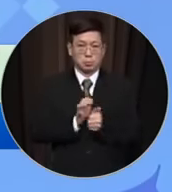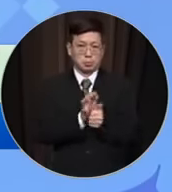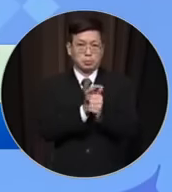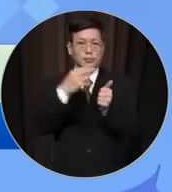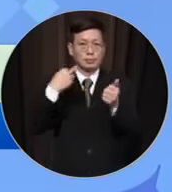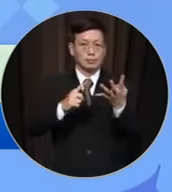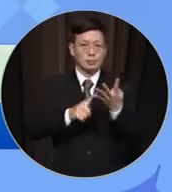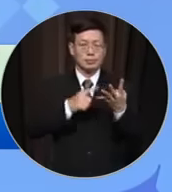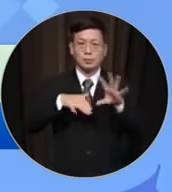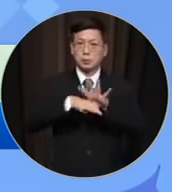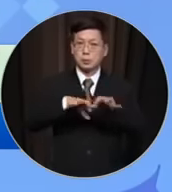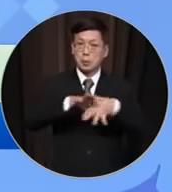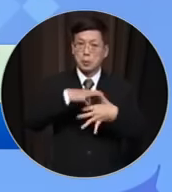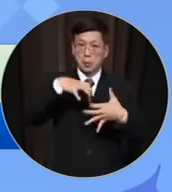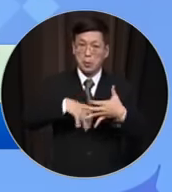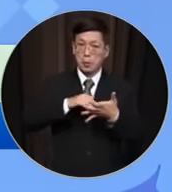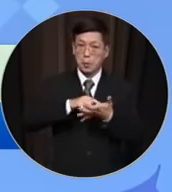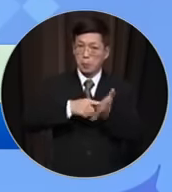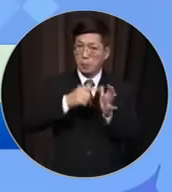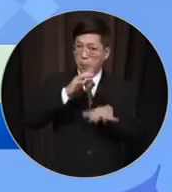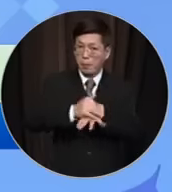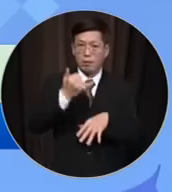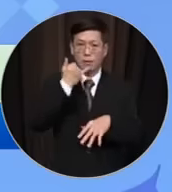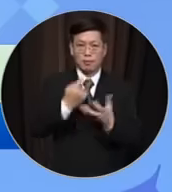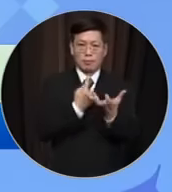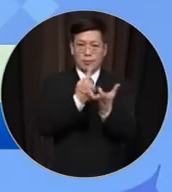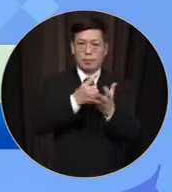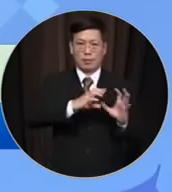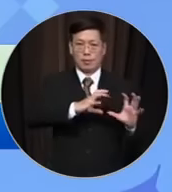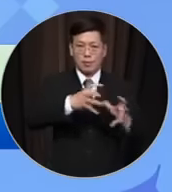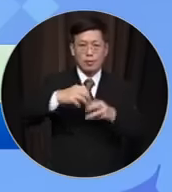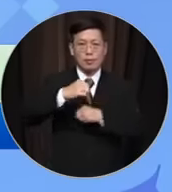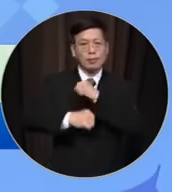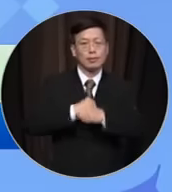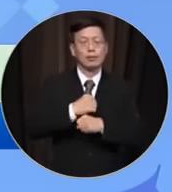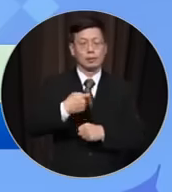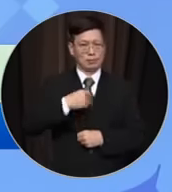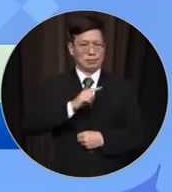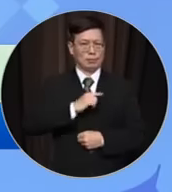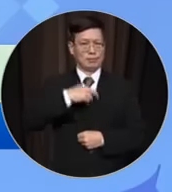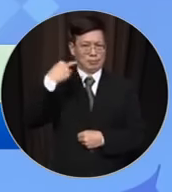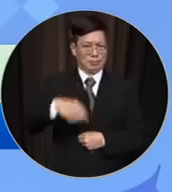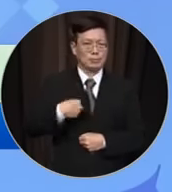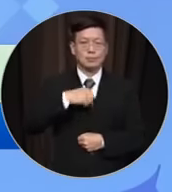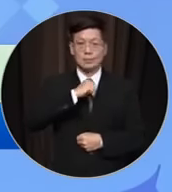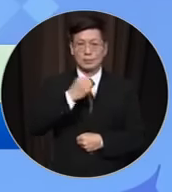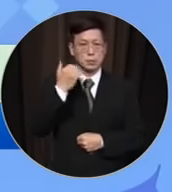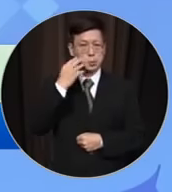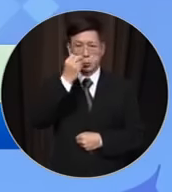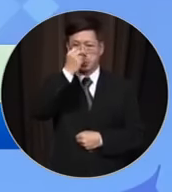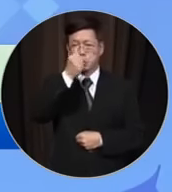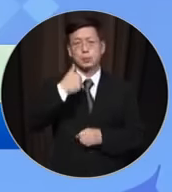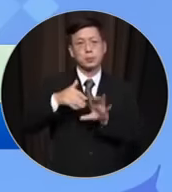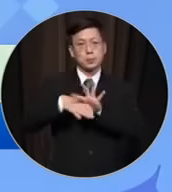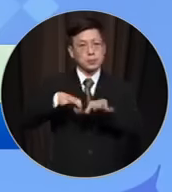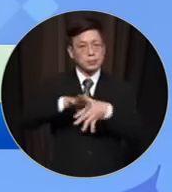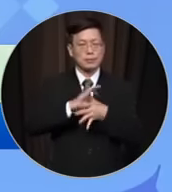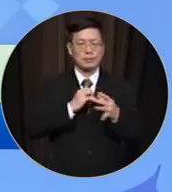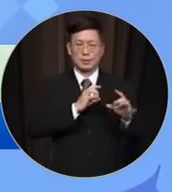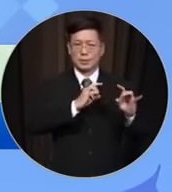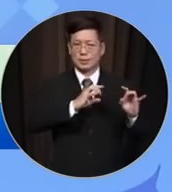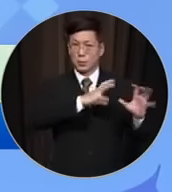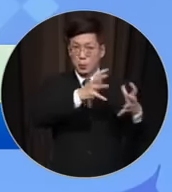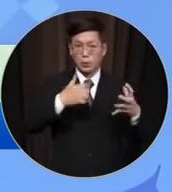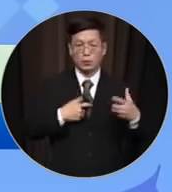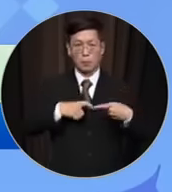善用文化软实力重返国际社会等等。所以我们要将台湾有特色的文化和国际接